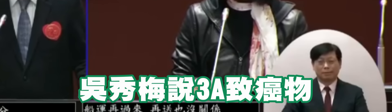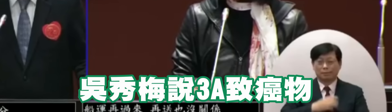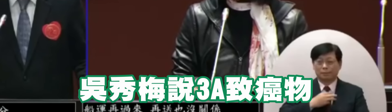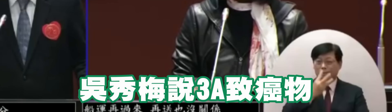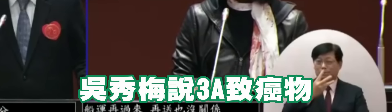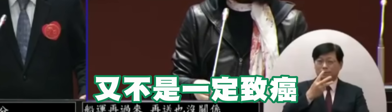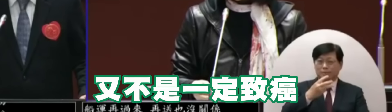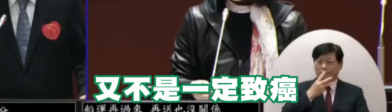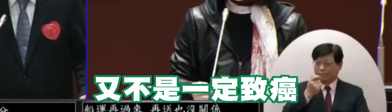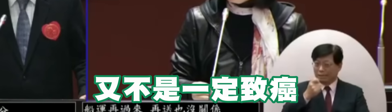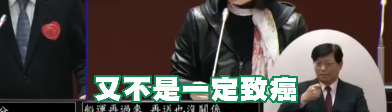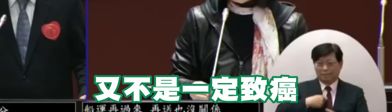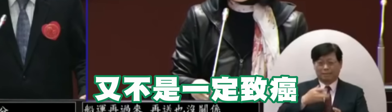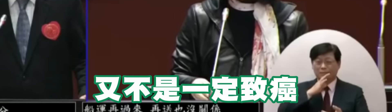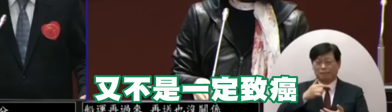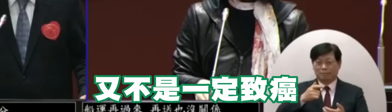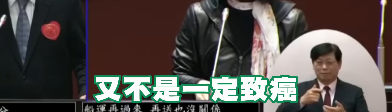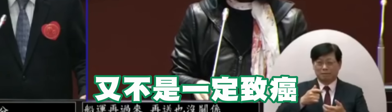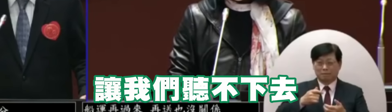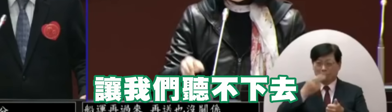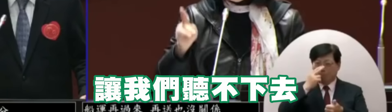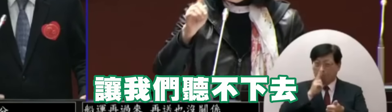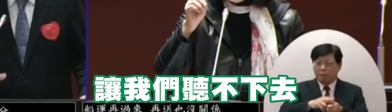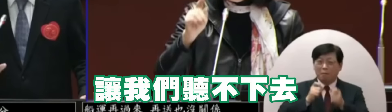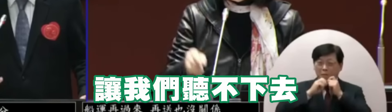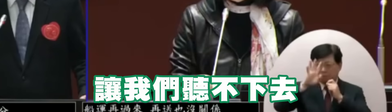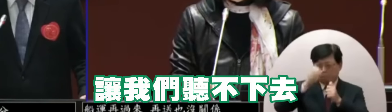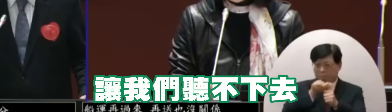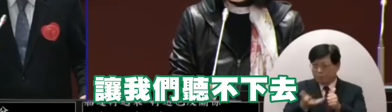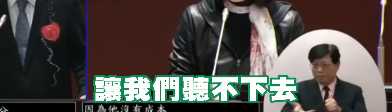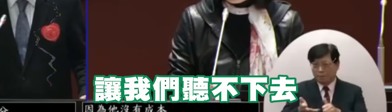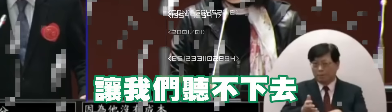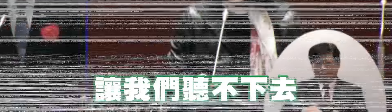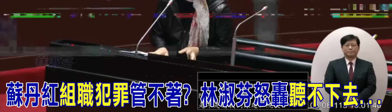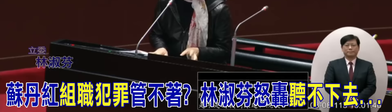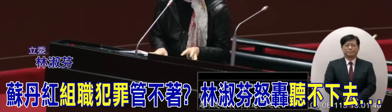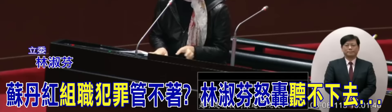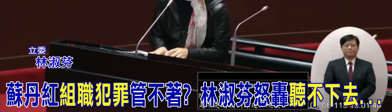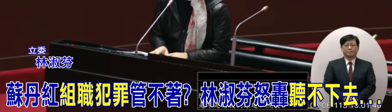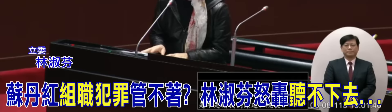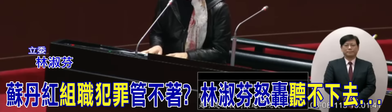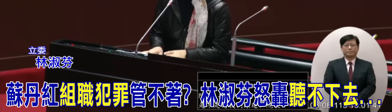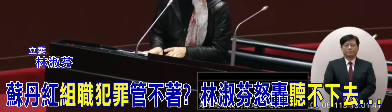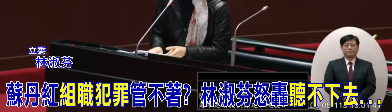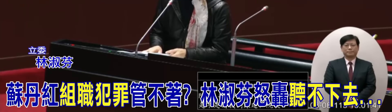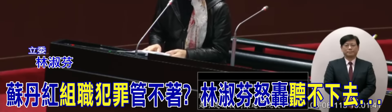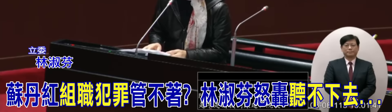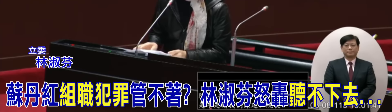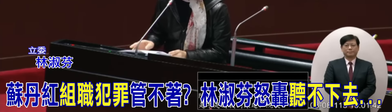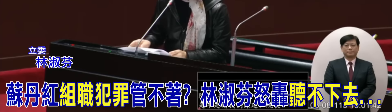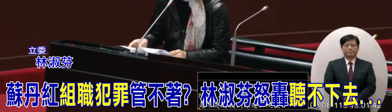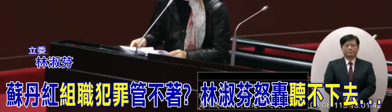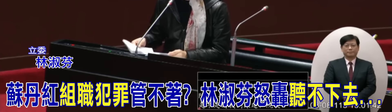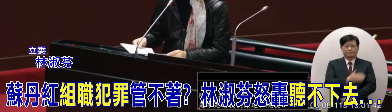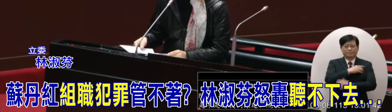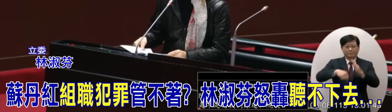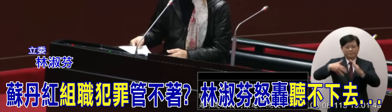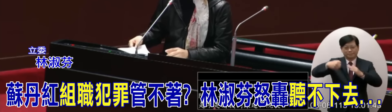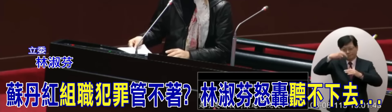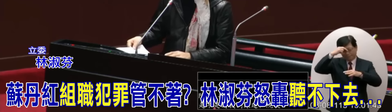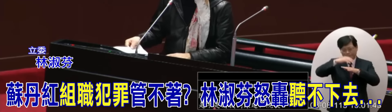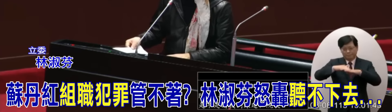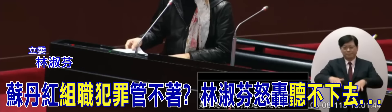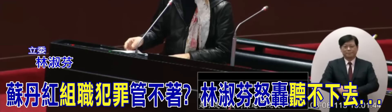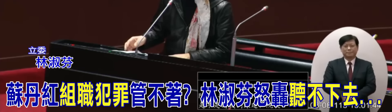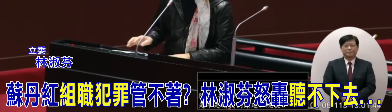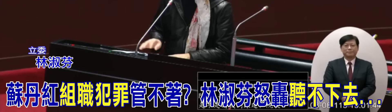A 致癌物质又不是一定致癌，但我们听不下去。 林委员午安， 陈院长， 恭喜你当选